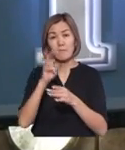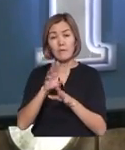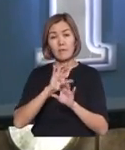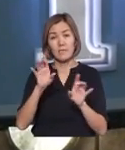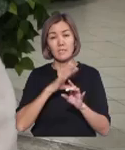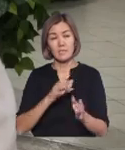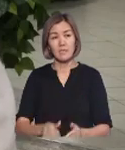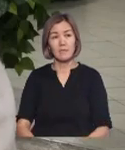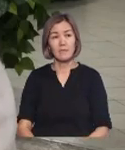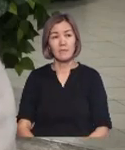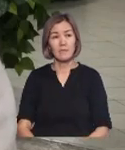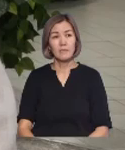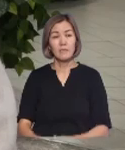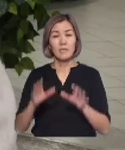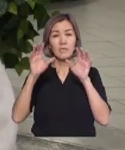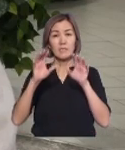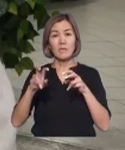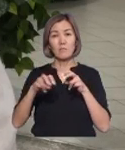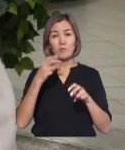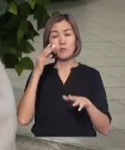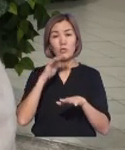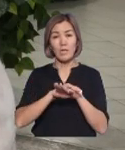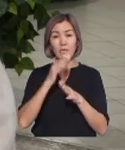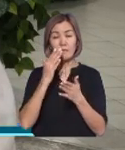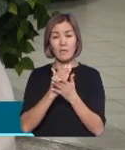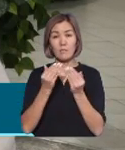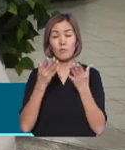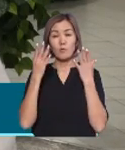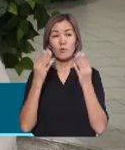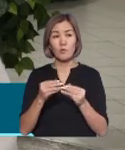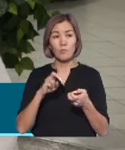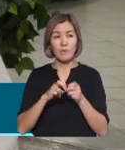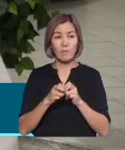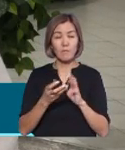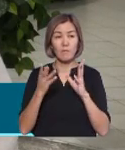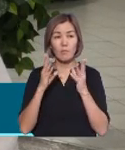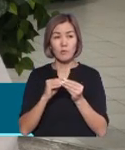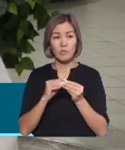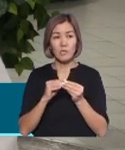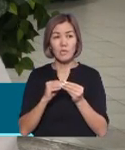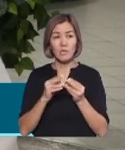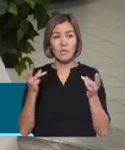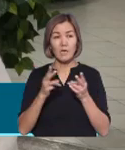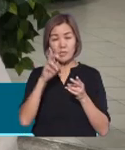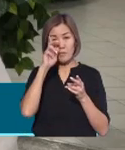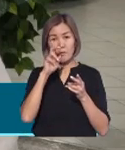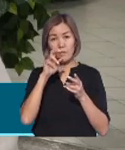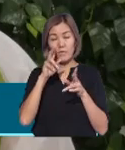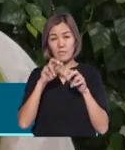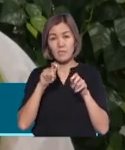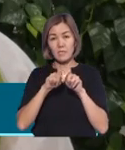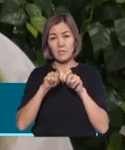мәлімдеді. Сондай заң бұзушылықтар анықталды. Бүгінгі күнде сол мәселе бойынша тиісті құзырлы органдар жұмыс